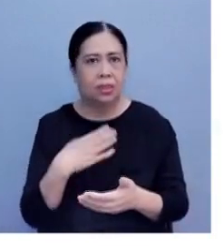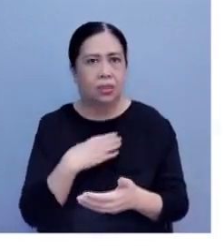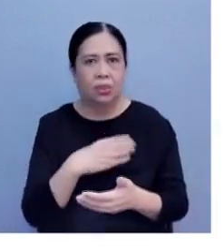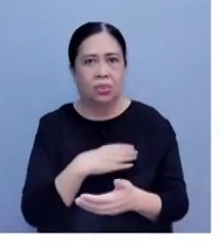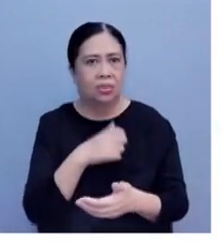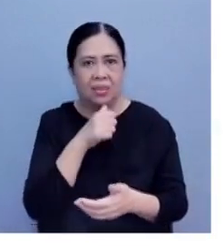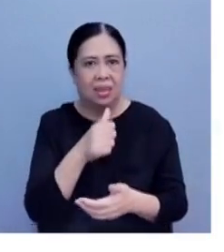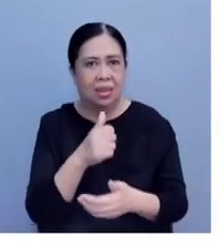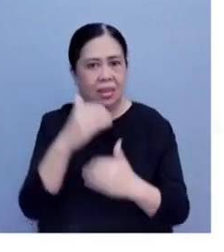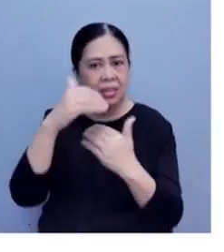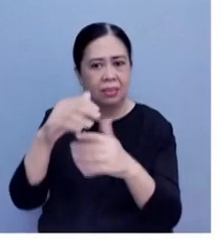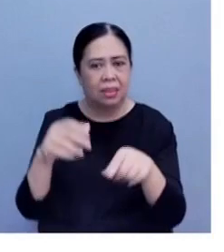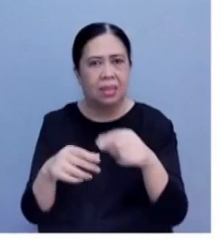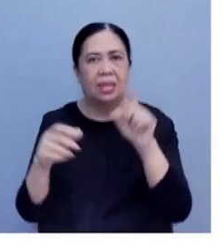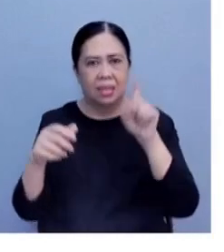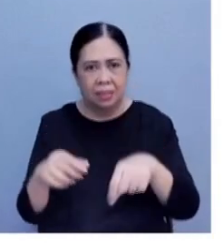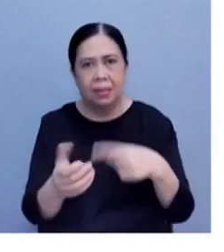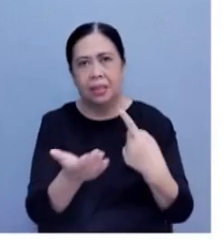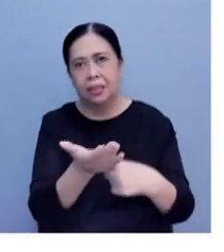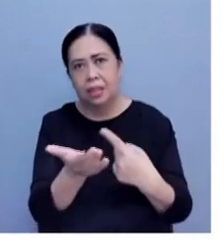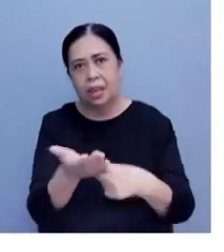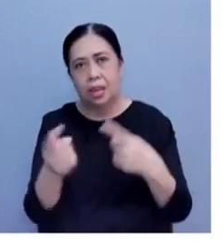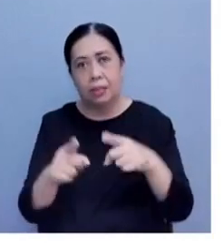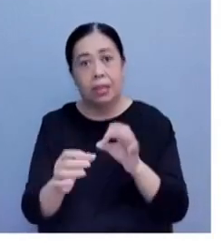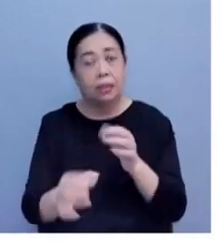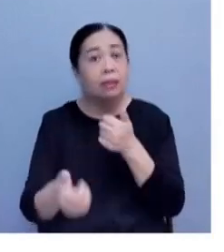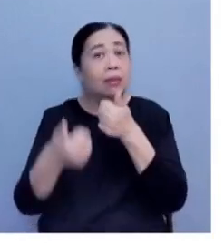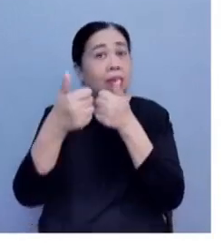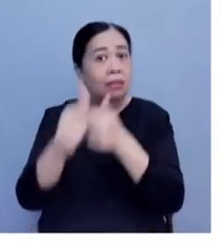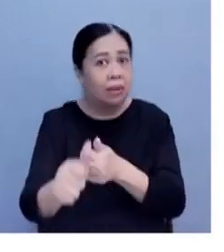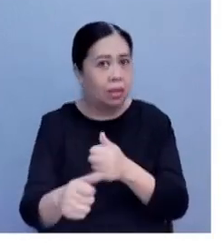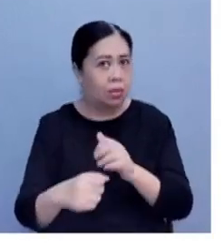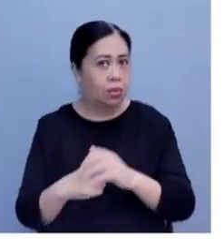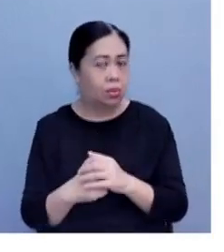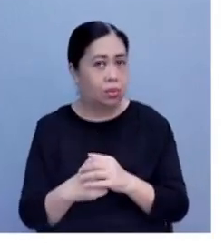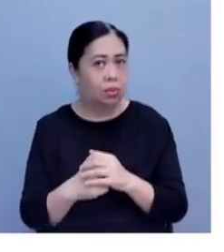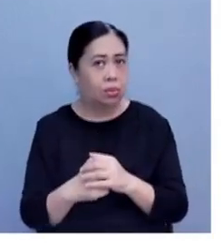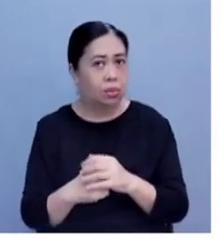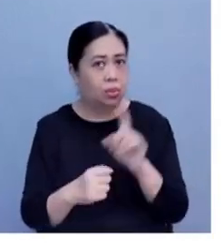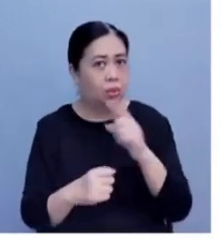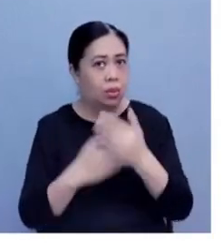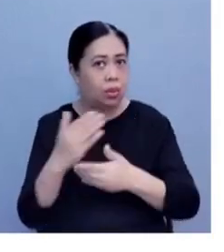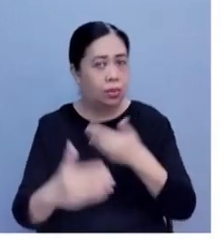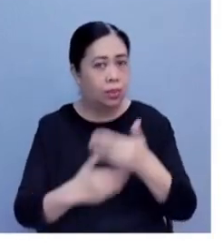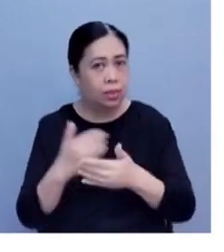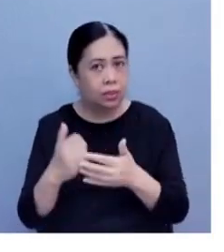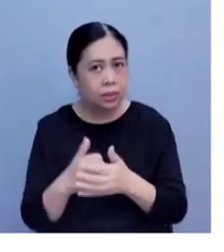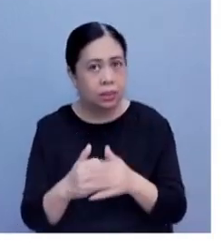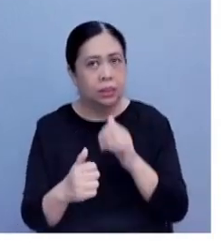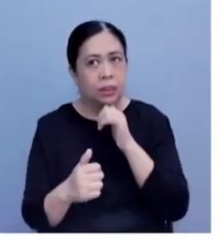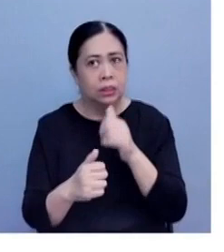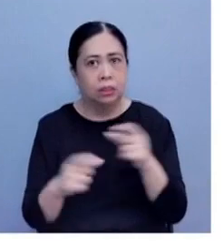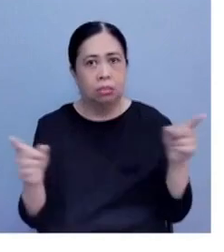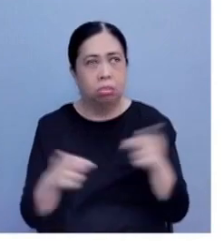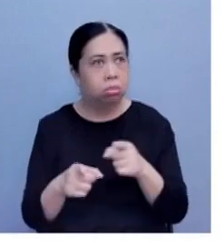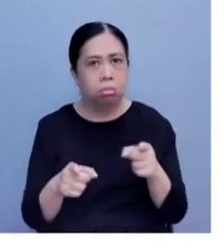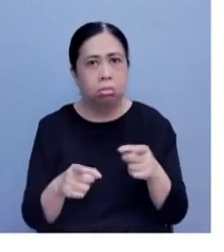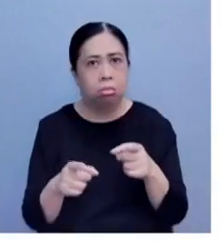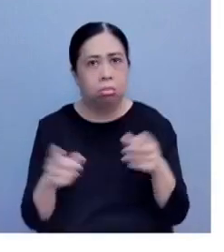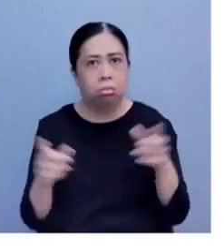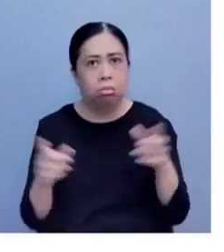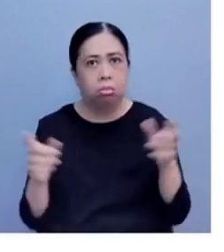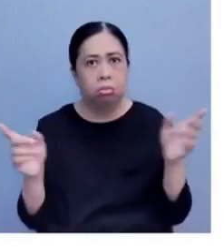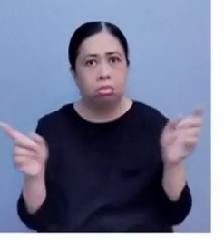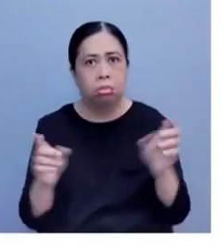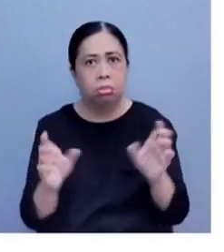House na yun sana ang mangyayari kung sinunod lang ang po ano ang process at hindi na shortcut dahil sa certification